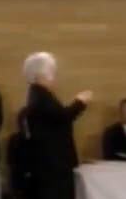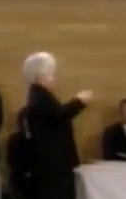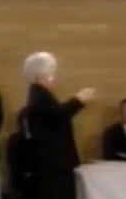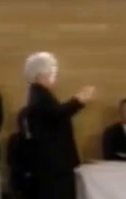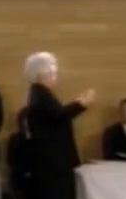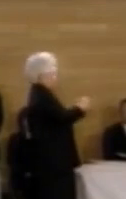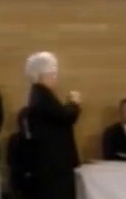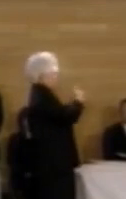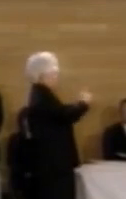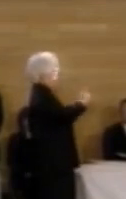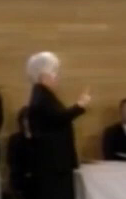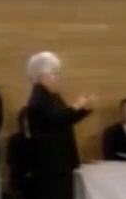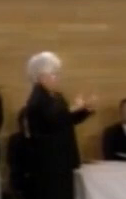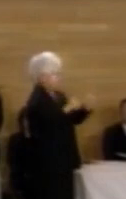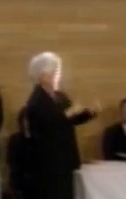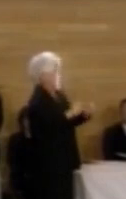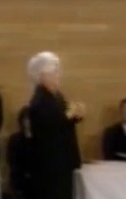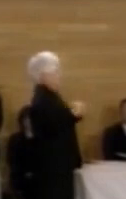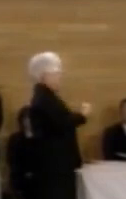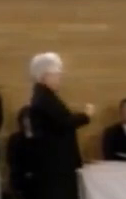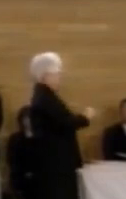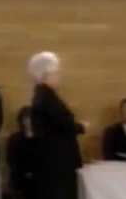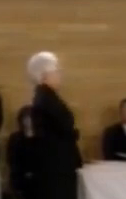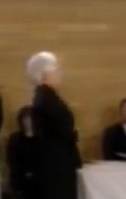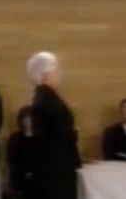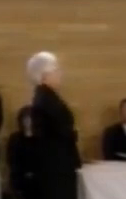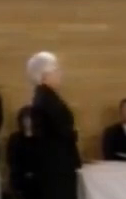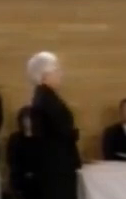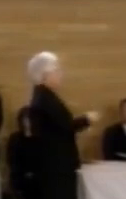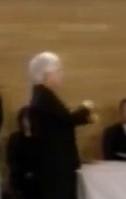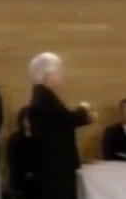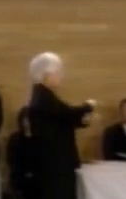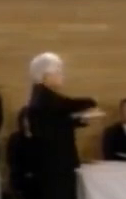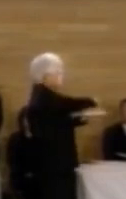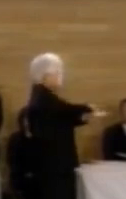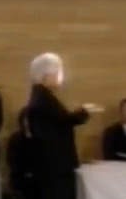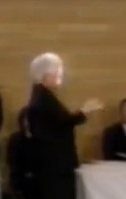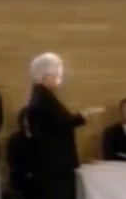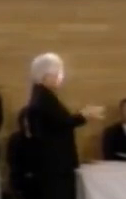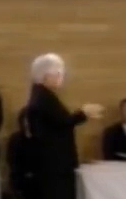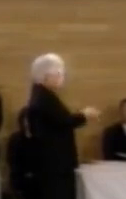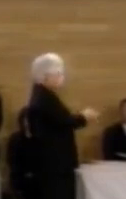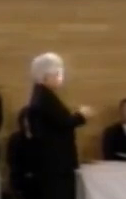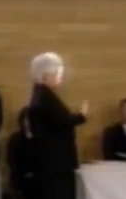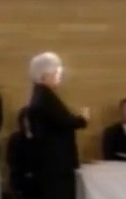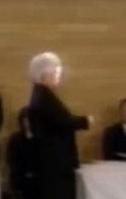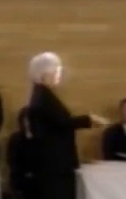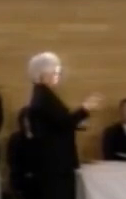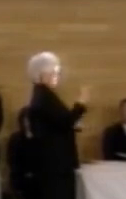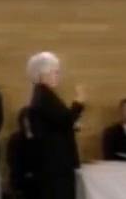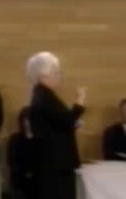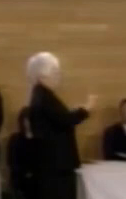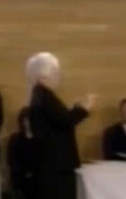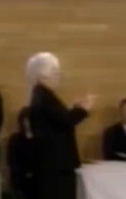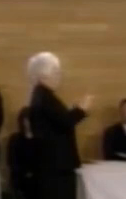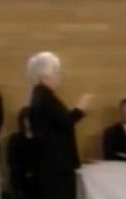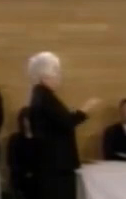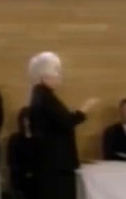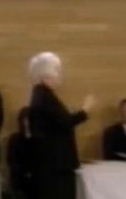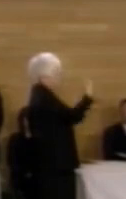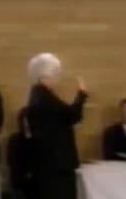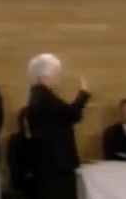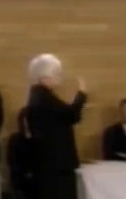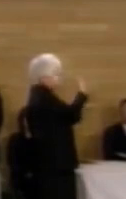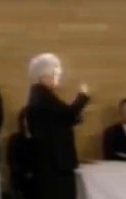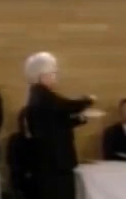発信しています。特に地域と共同によるふるさと化の学習により、地域